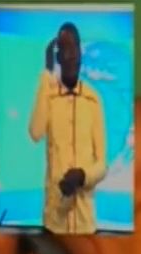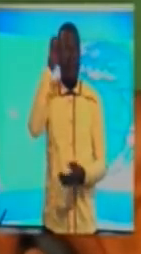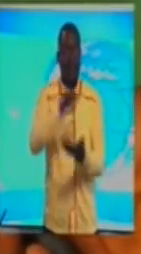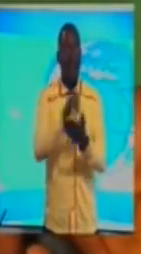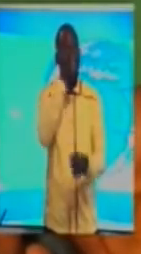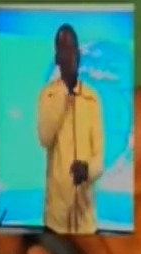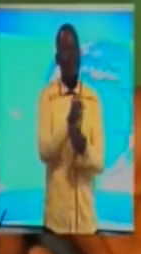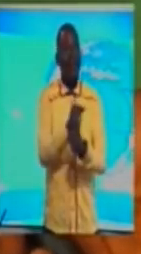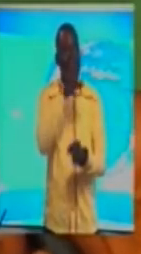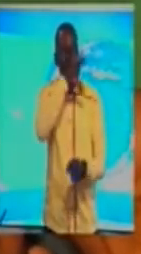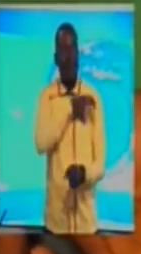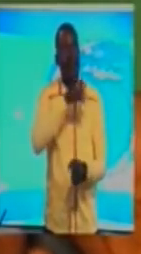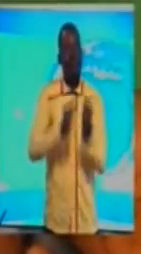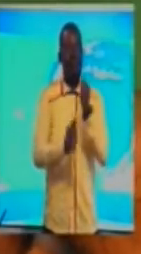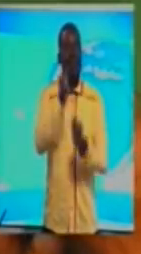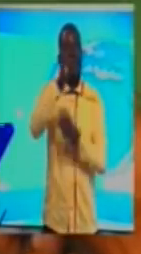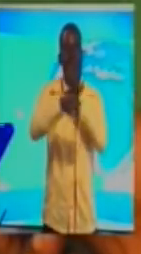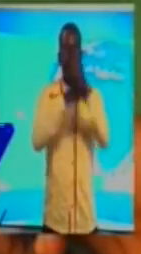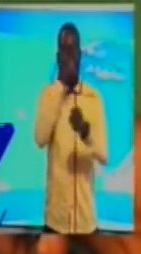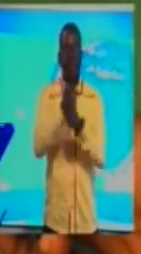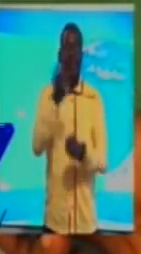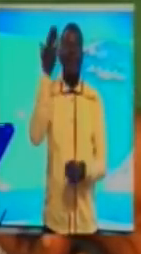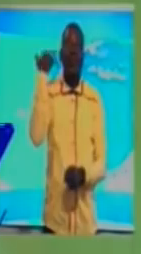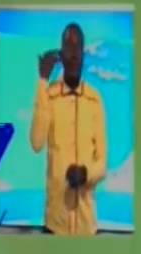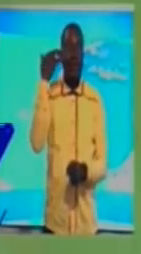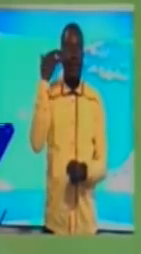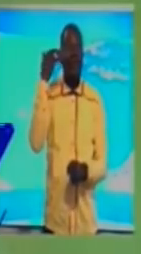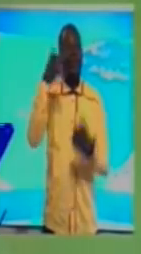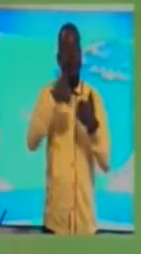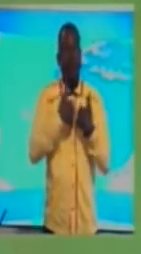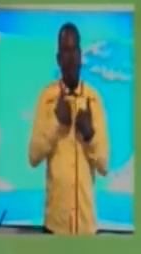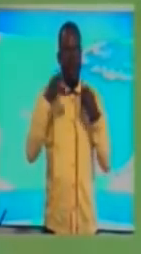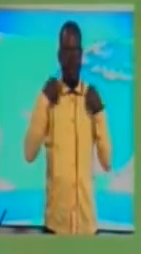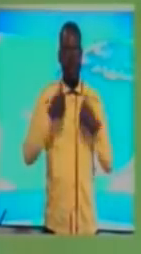clients. C'est ce que l'année passée. Tous les clients vont avoir leur habit.